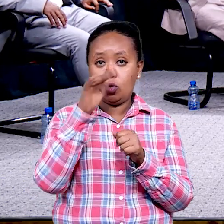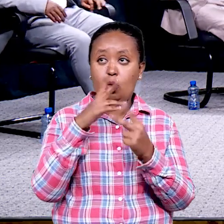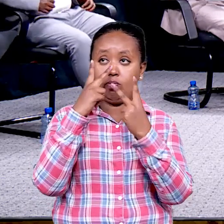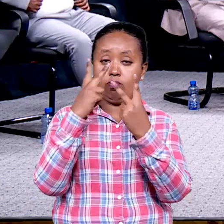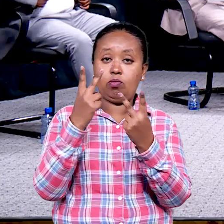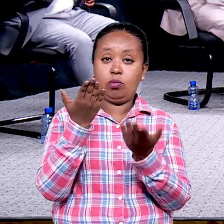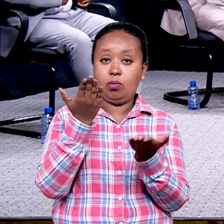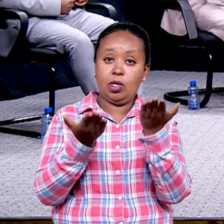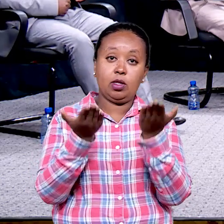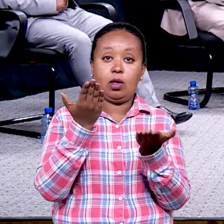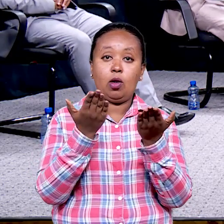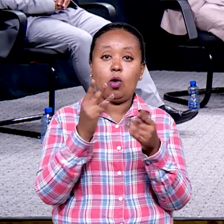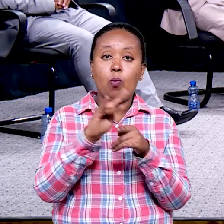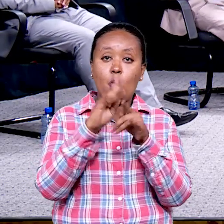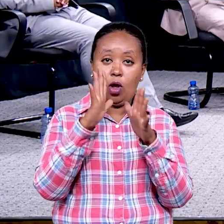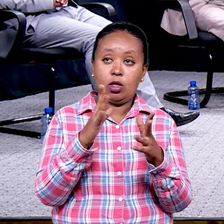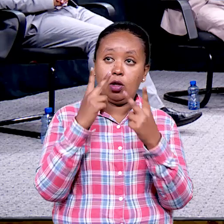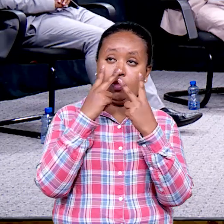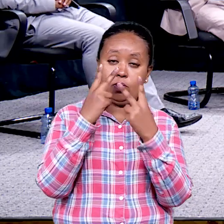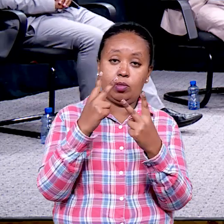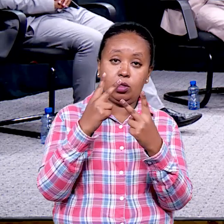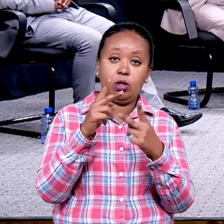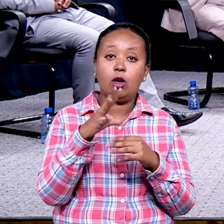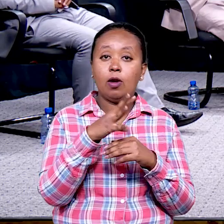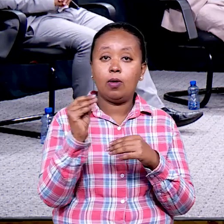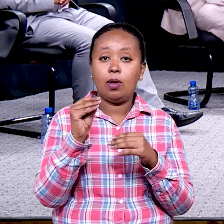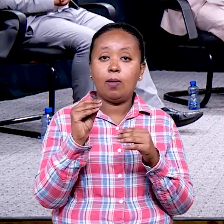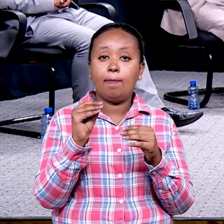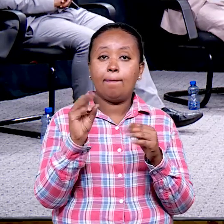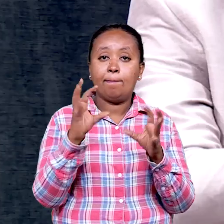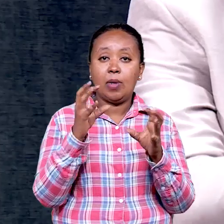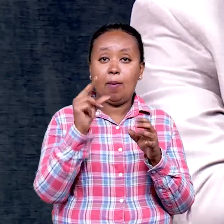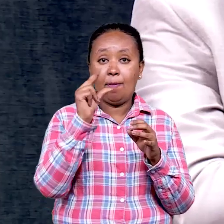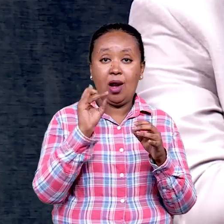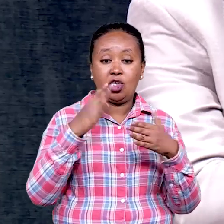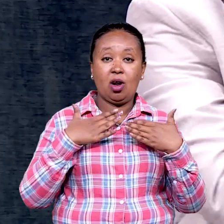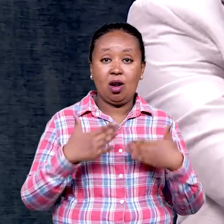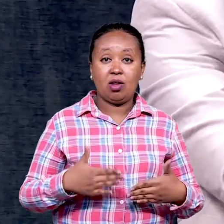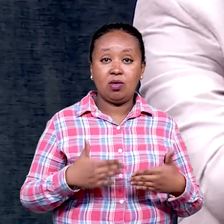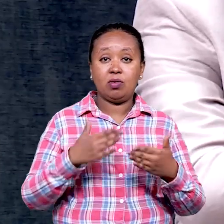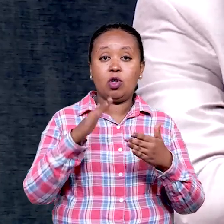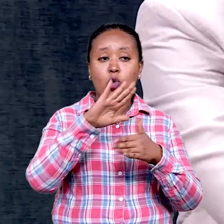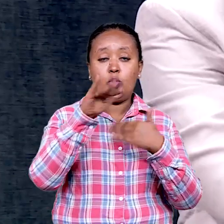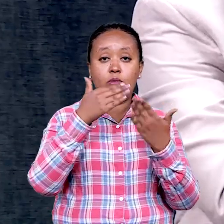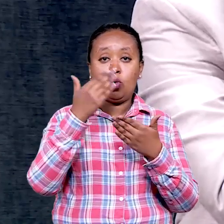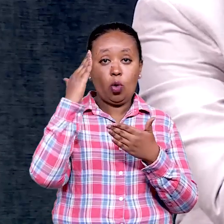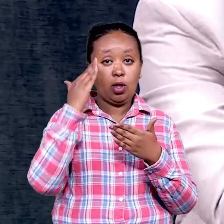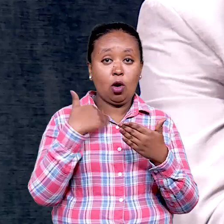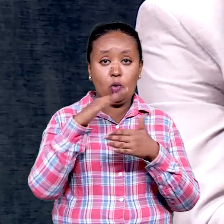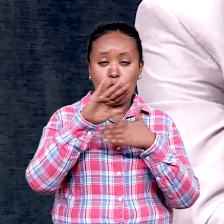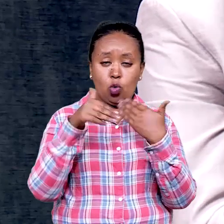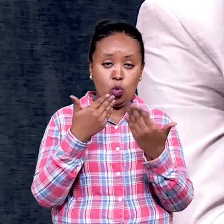ሰው የሚመዝንሻል ሙያተኛው የሚመዝንሻል የሚዲያ ስቴክሆልደሩም አካዳሚሻኑም